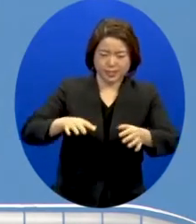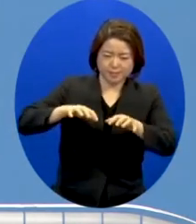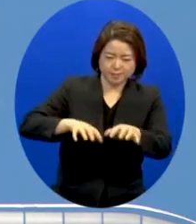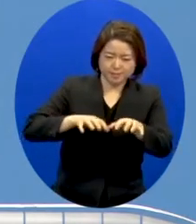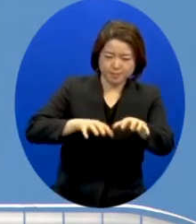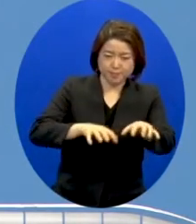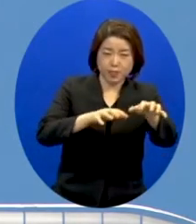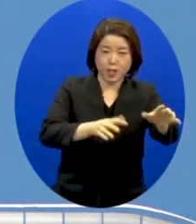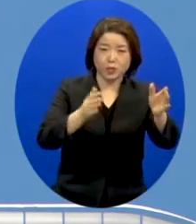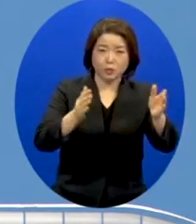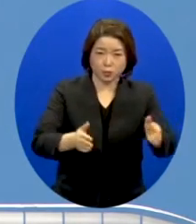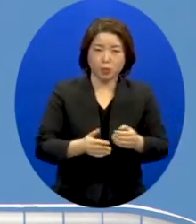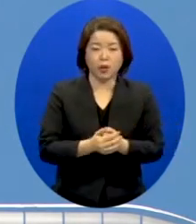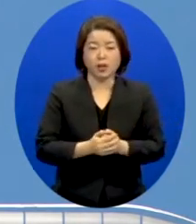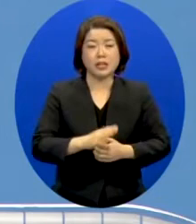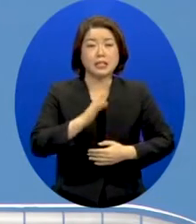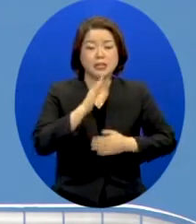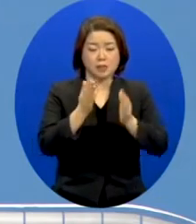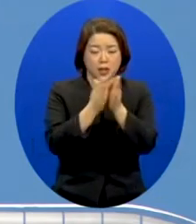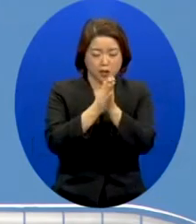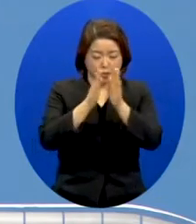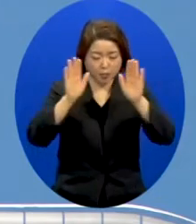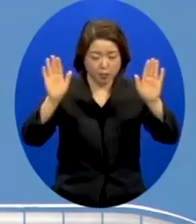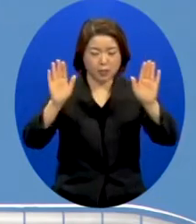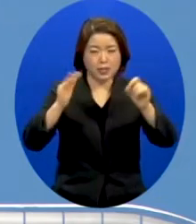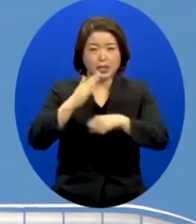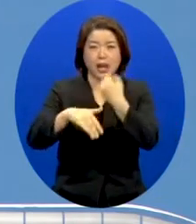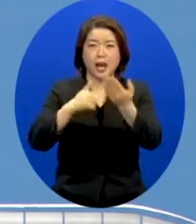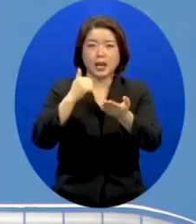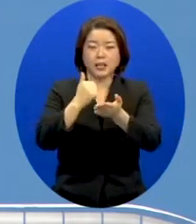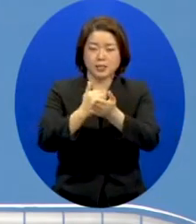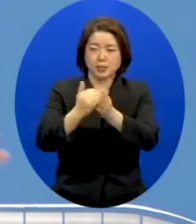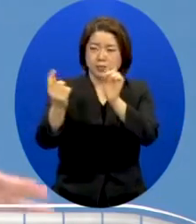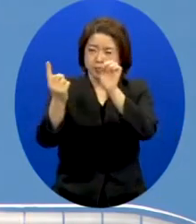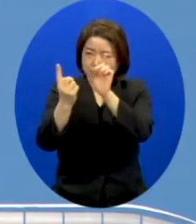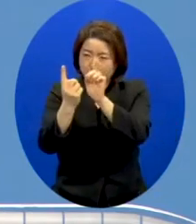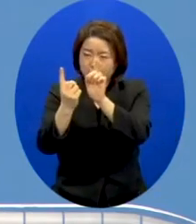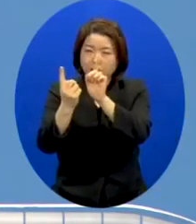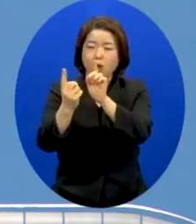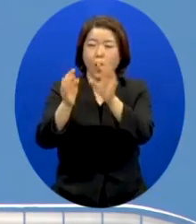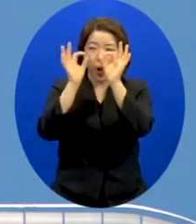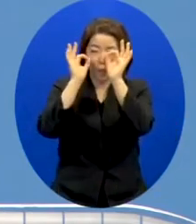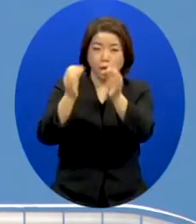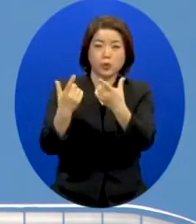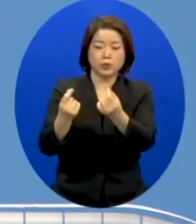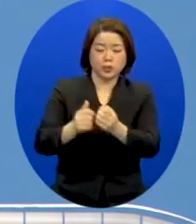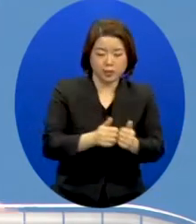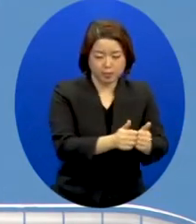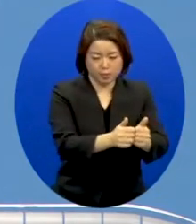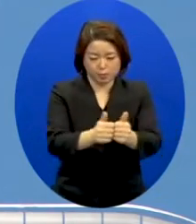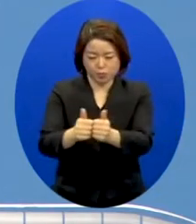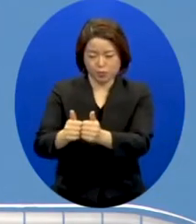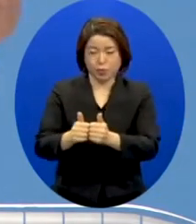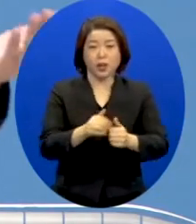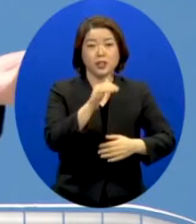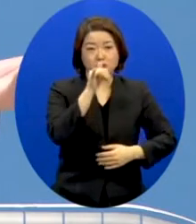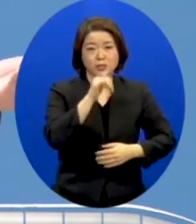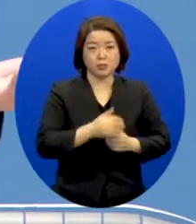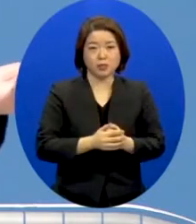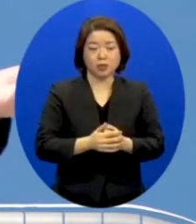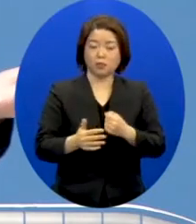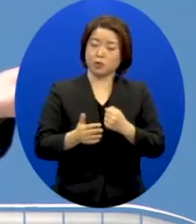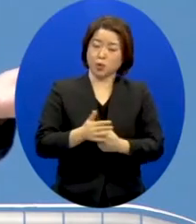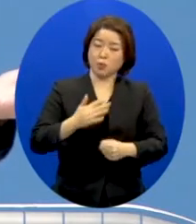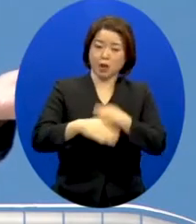정말 모세는 하나님을 대면하여 보듯이 그렇게 하나님과 동행했습니다 그래서 하나님의 대한